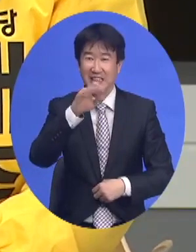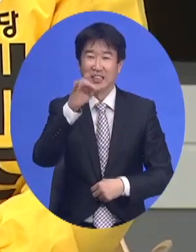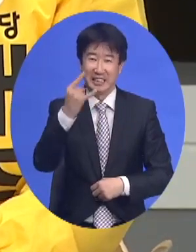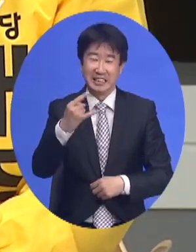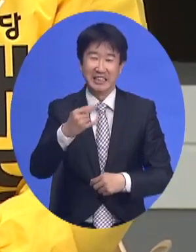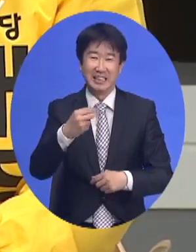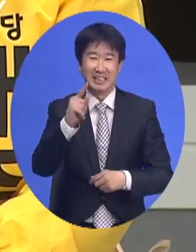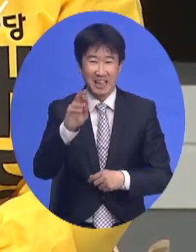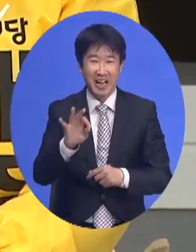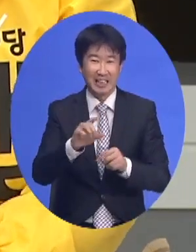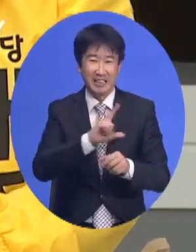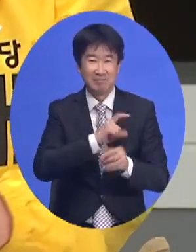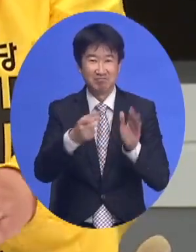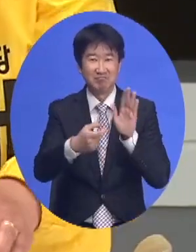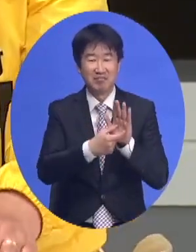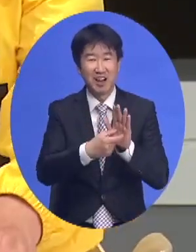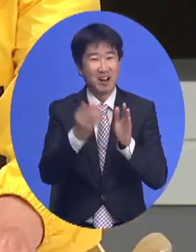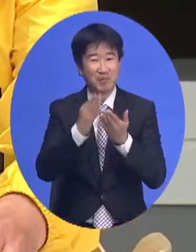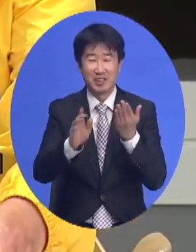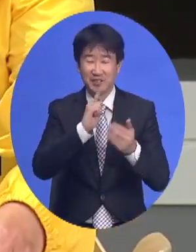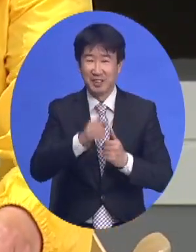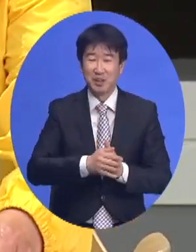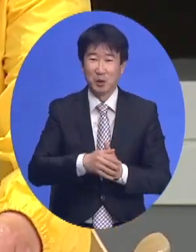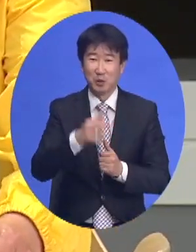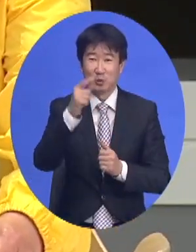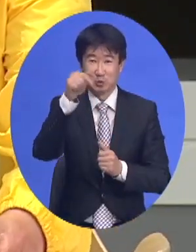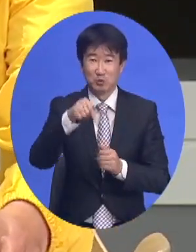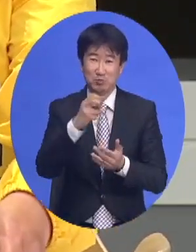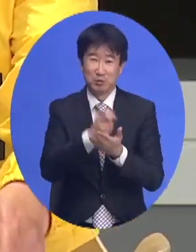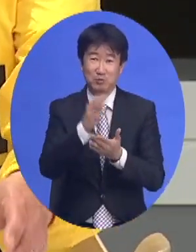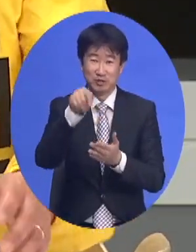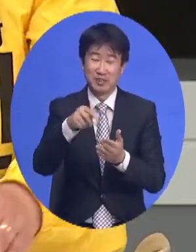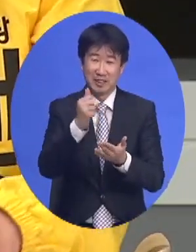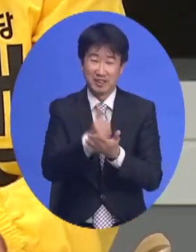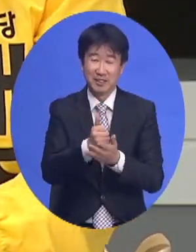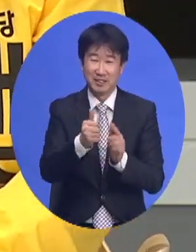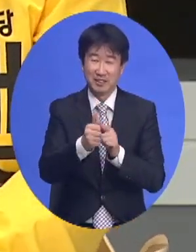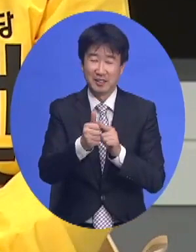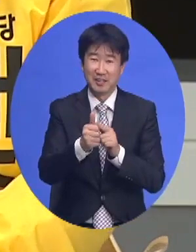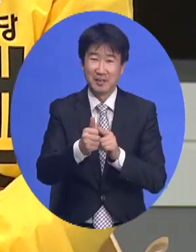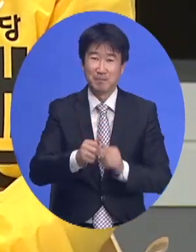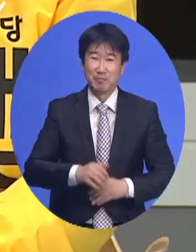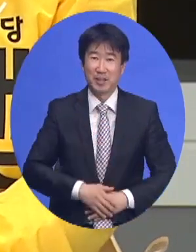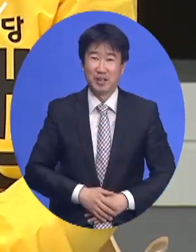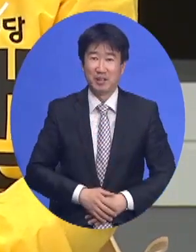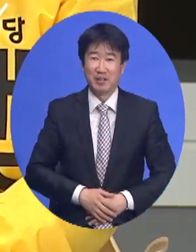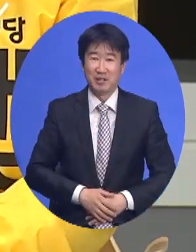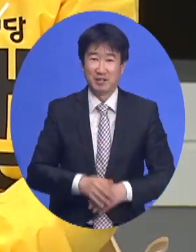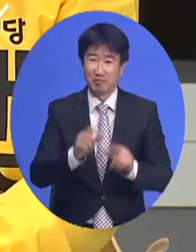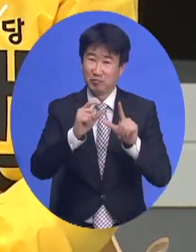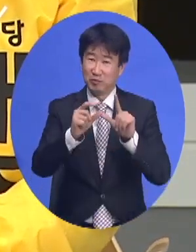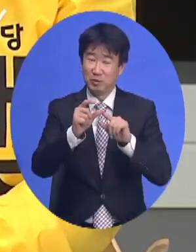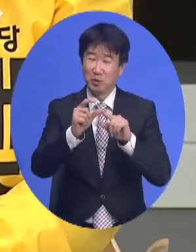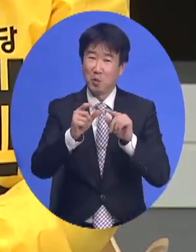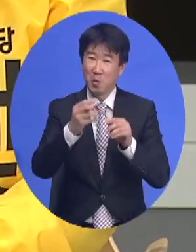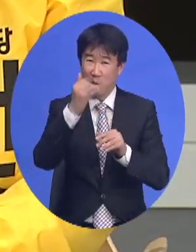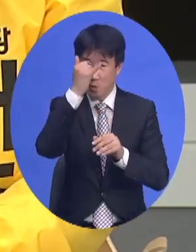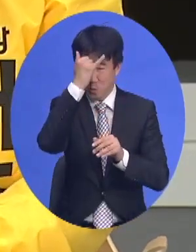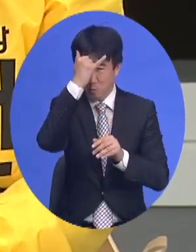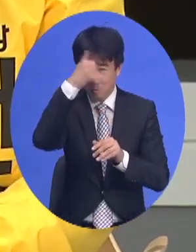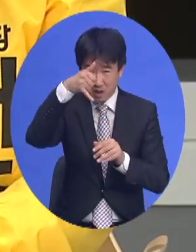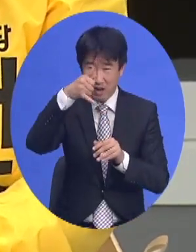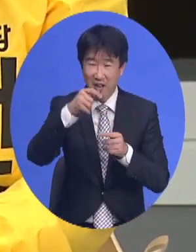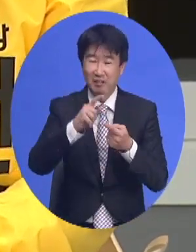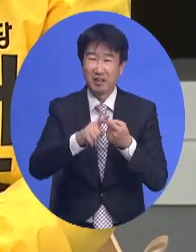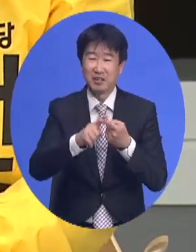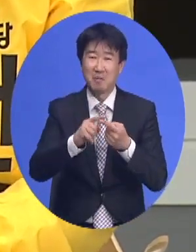정의당이라고 이름을 붙일 수가 있겠습니까? 조국 법무부 장관님이 전 법무부 장관이 그런 부분에 도덕적이지 못했다라고